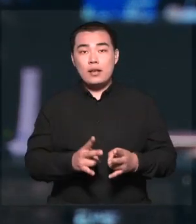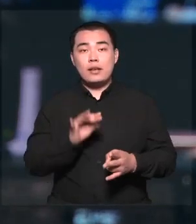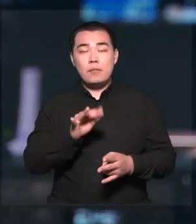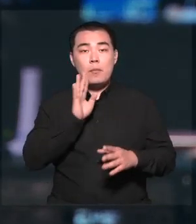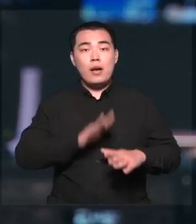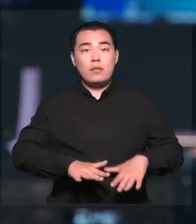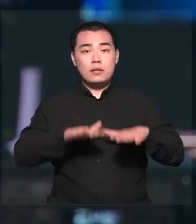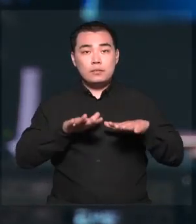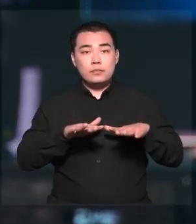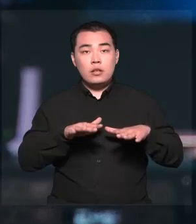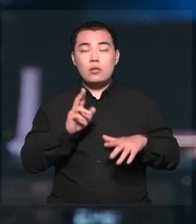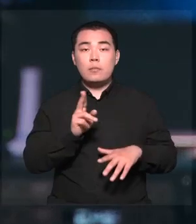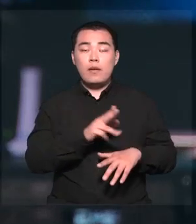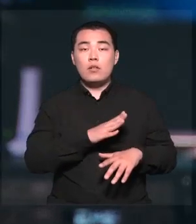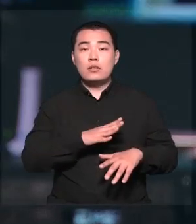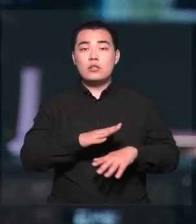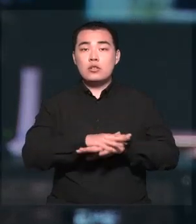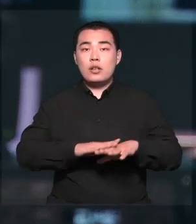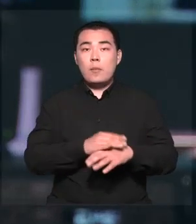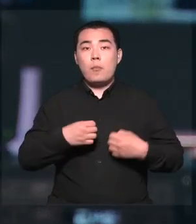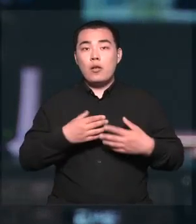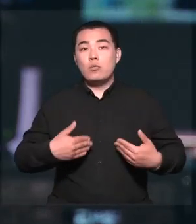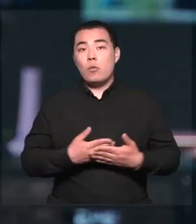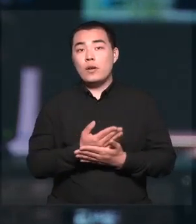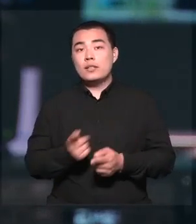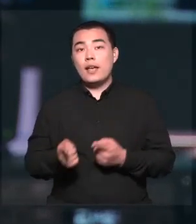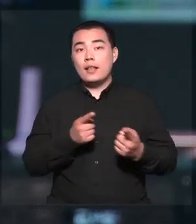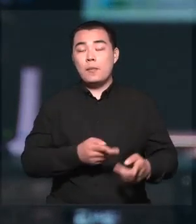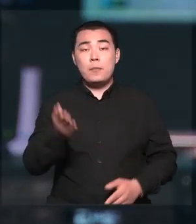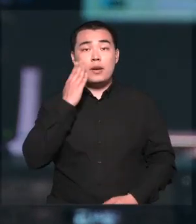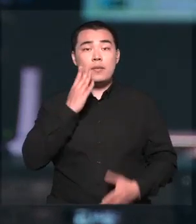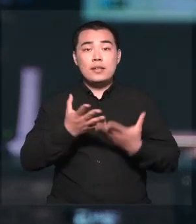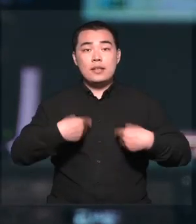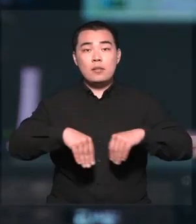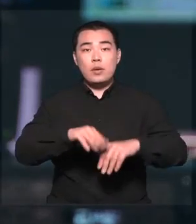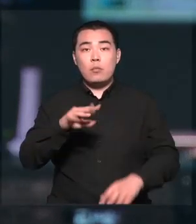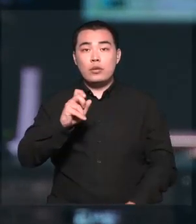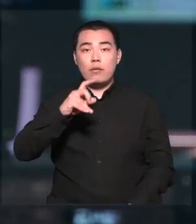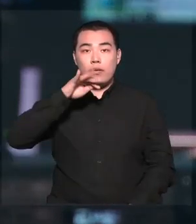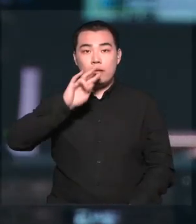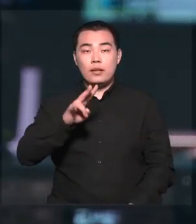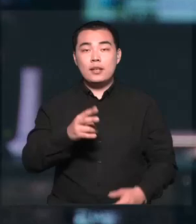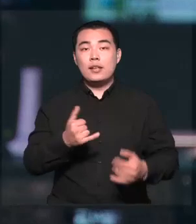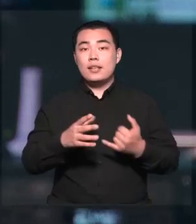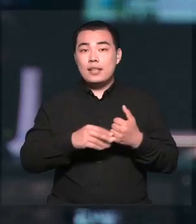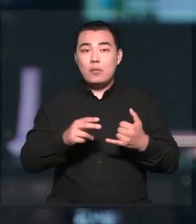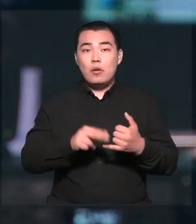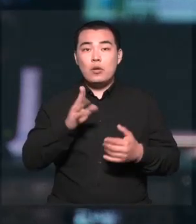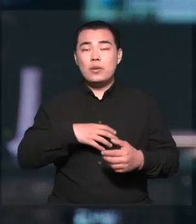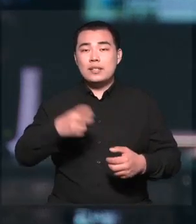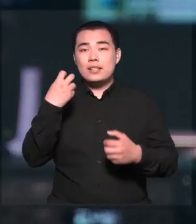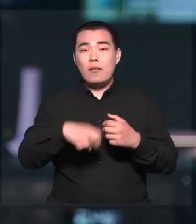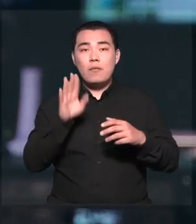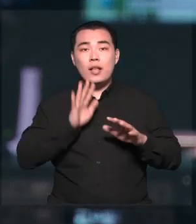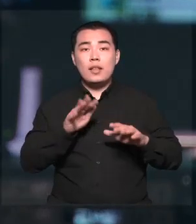от паводка. Некоторые жители уже празднуют новоселье. Например, семья Мустафиных из ветхой землянки, которую разрушила